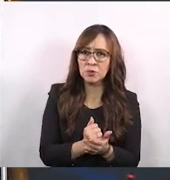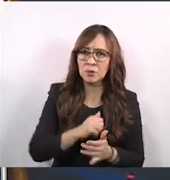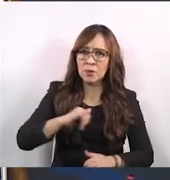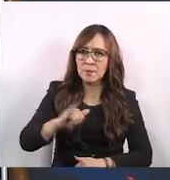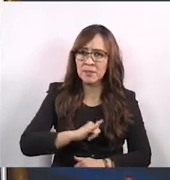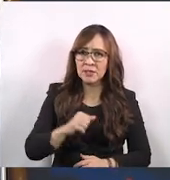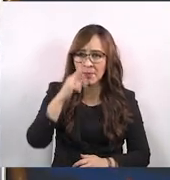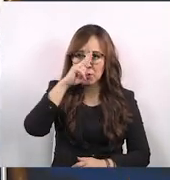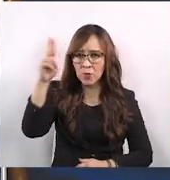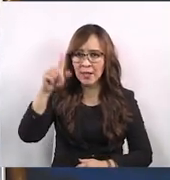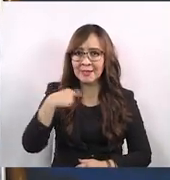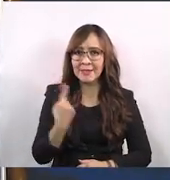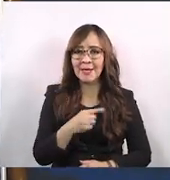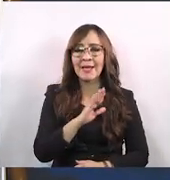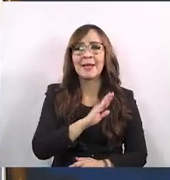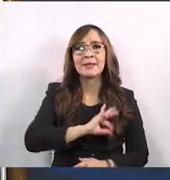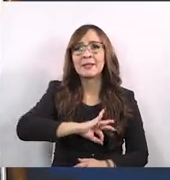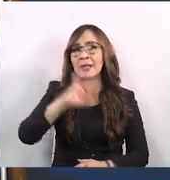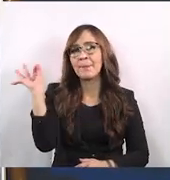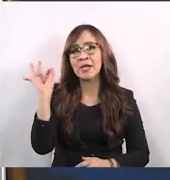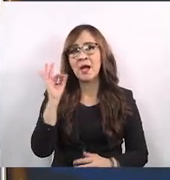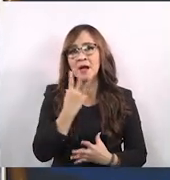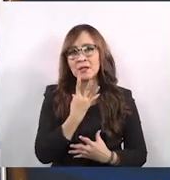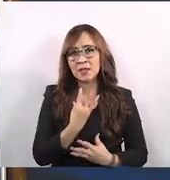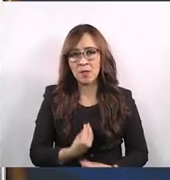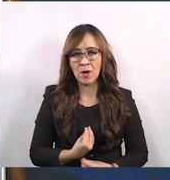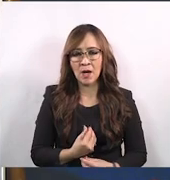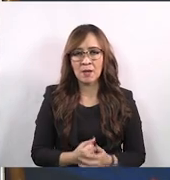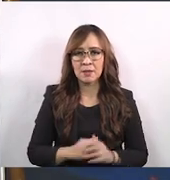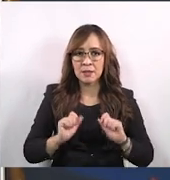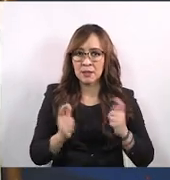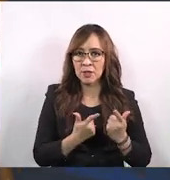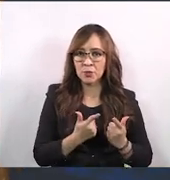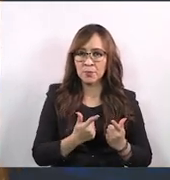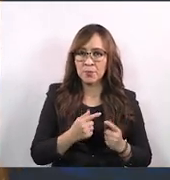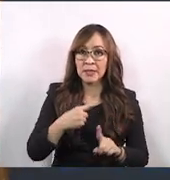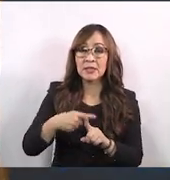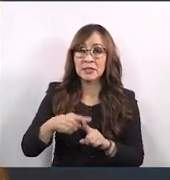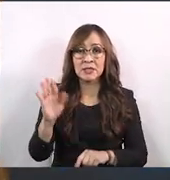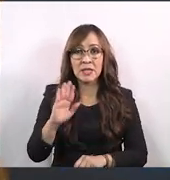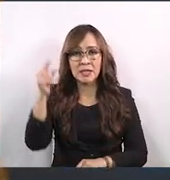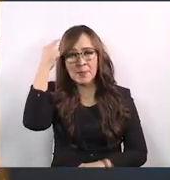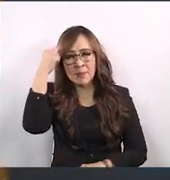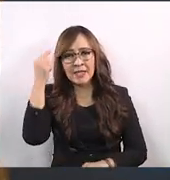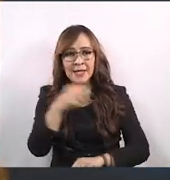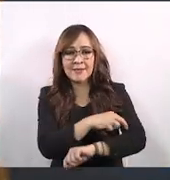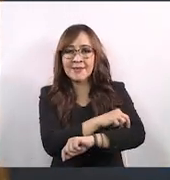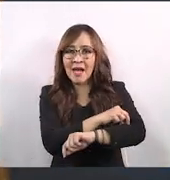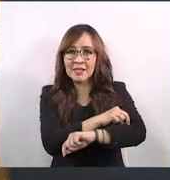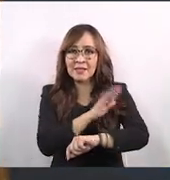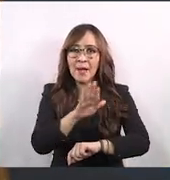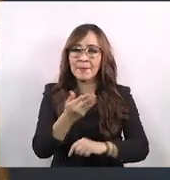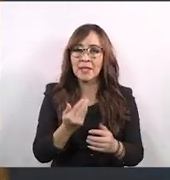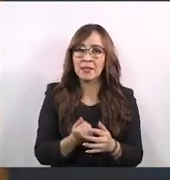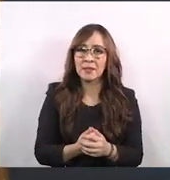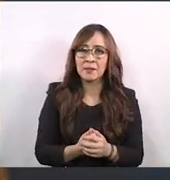Tuhan Hai maka kita tidak akan pernah dikecewakan karena hidup Kristen bukan hanya memikirkan daging dan dirinya sendiri tapi